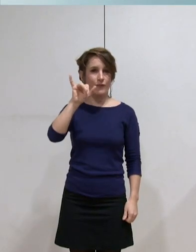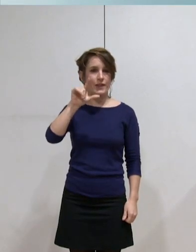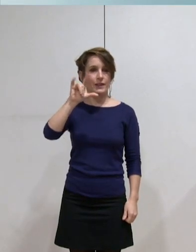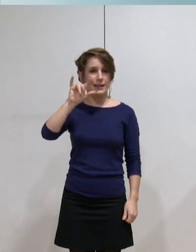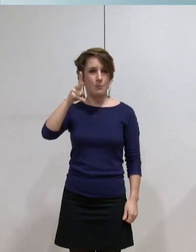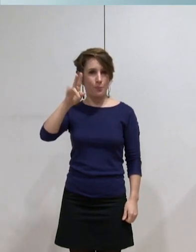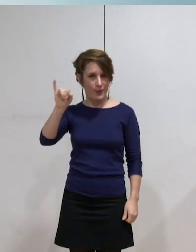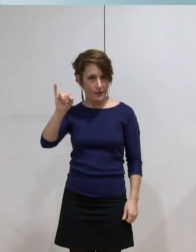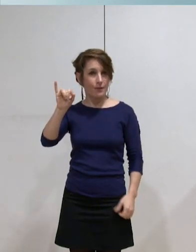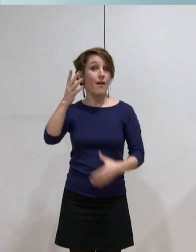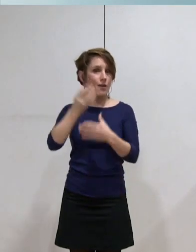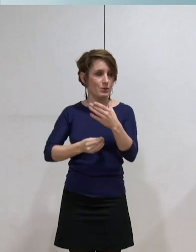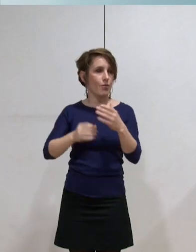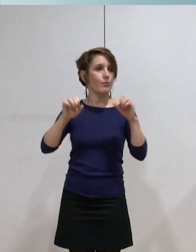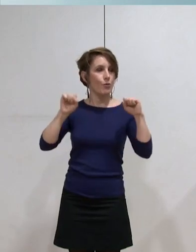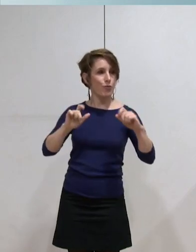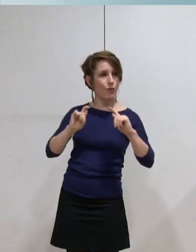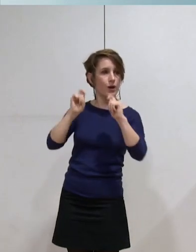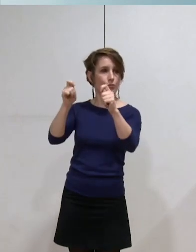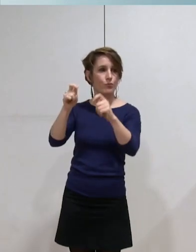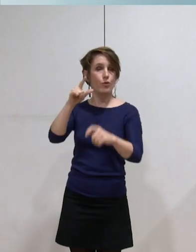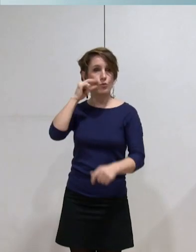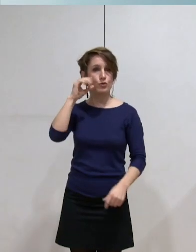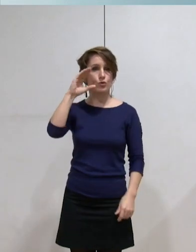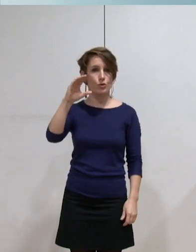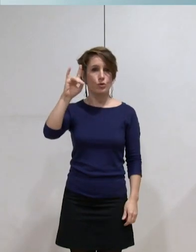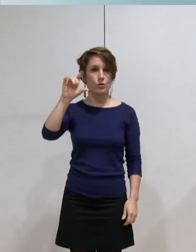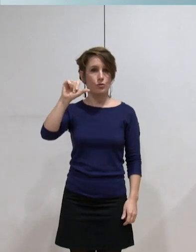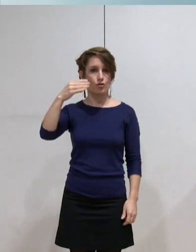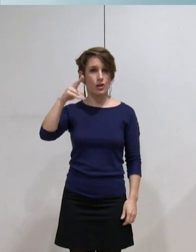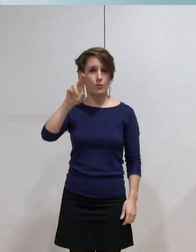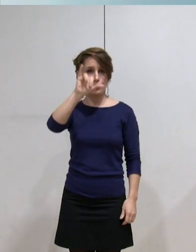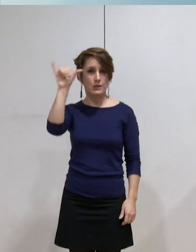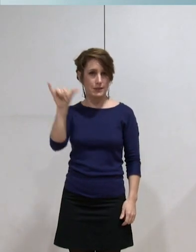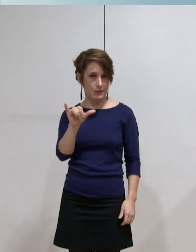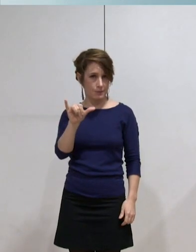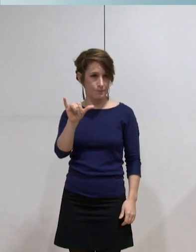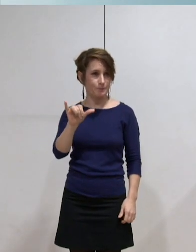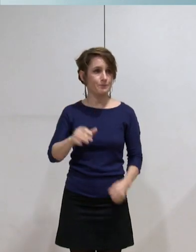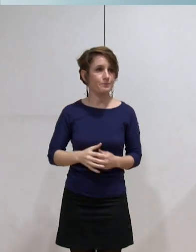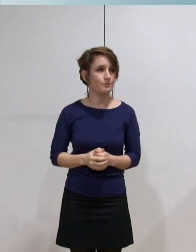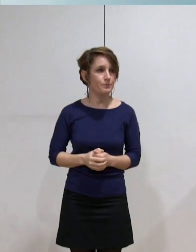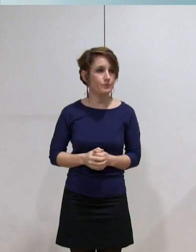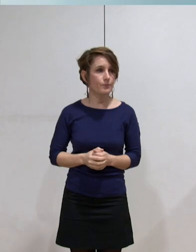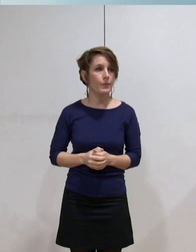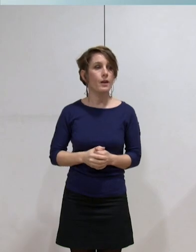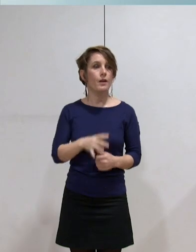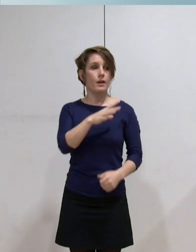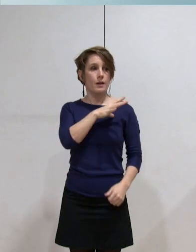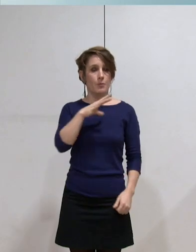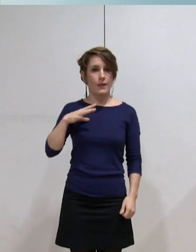Monsieur Alain Denoyel madame Lucile Leureux donne pouvoir à Monsieur Antoine bac pour la soirée vcent Frist